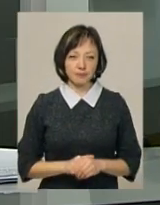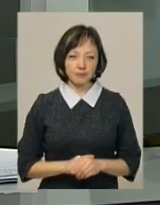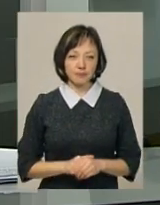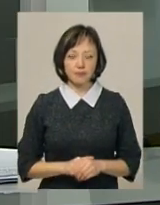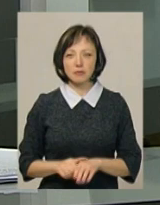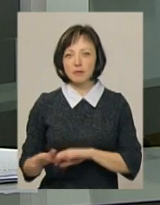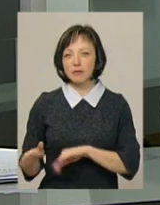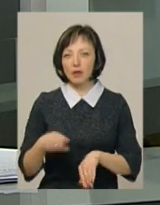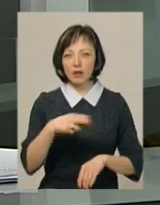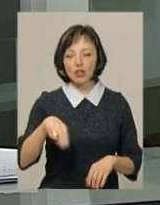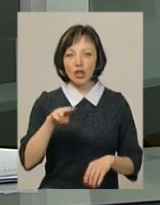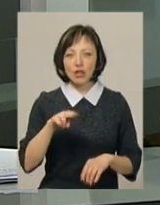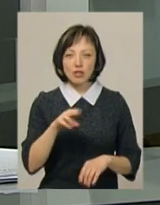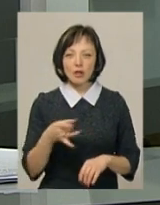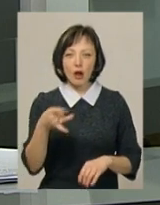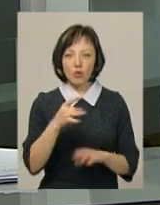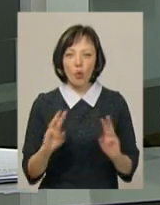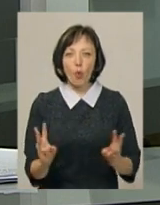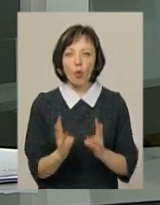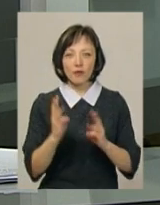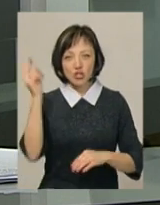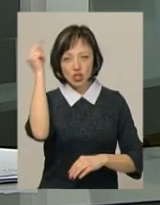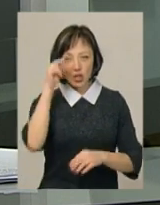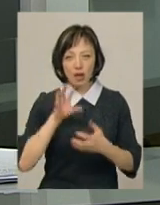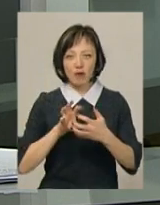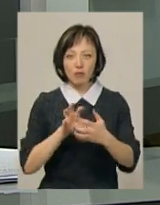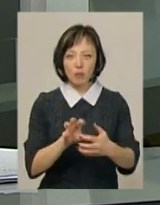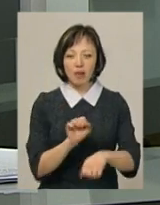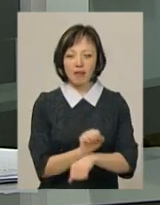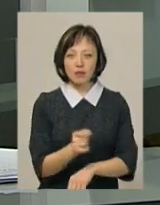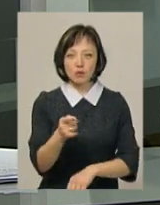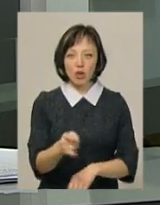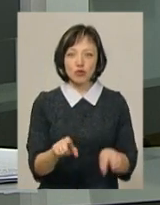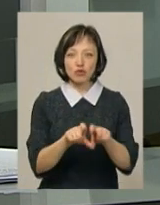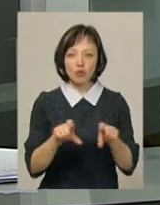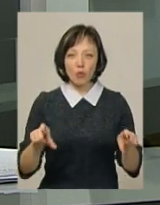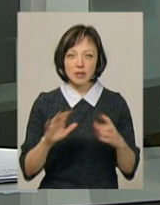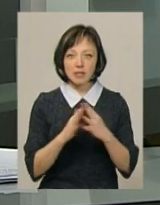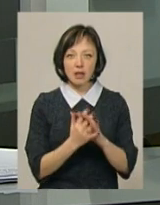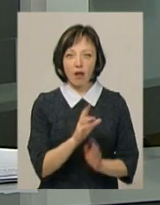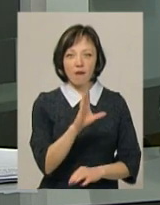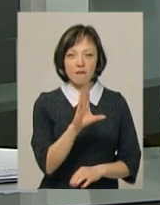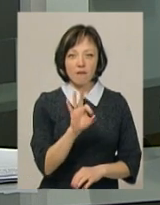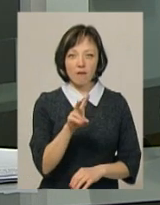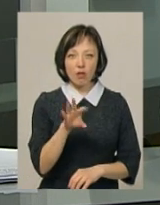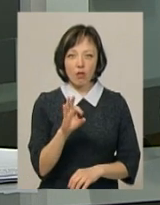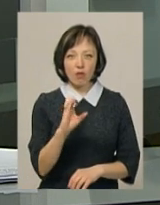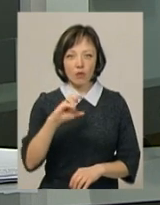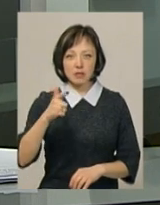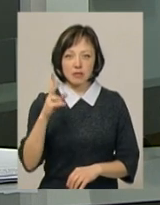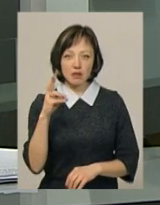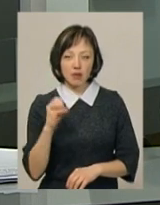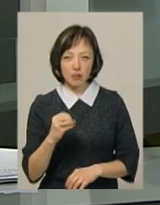У Дережнянському районі горів шкільний автобус. Загорівся він на стоянці школи села Волоське. Як повідомив речник обласного